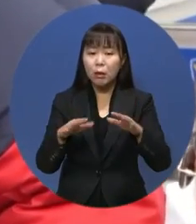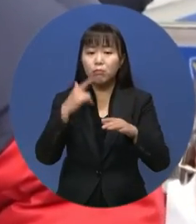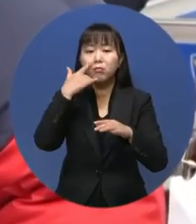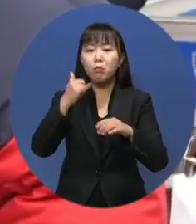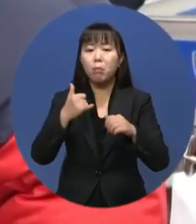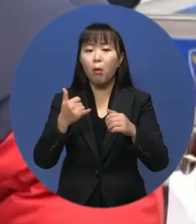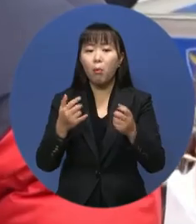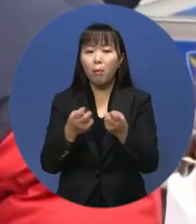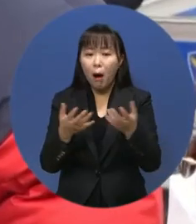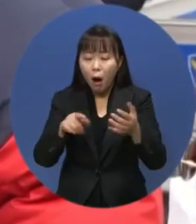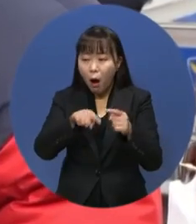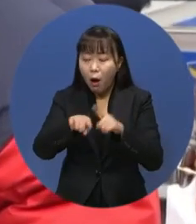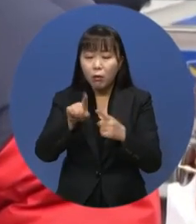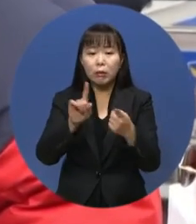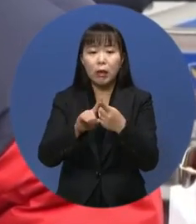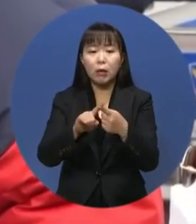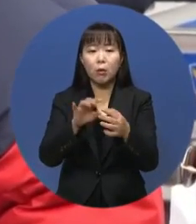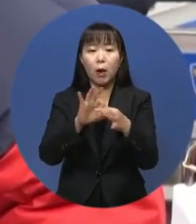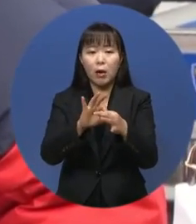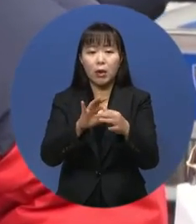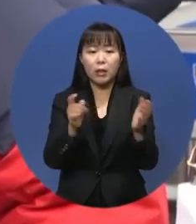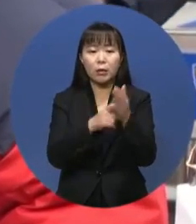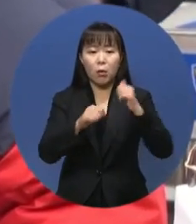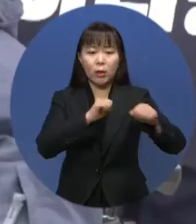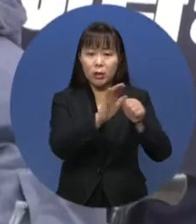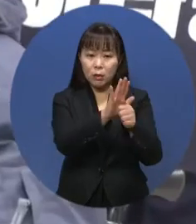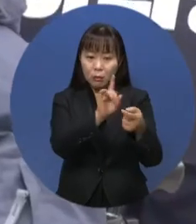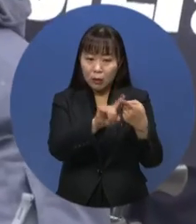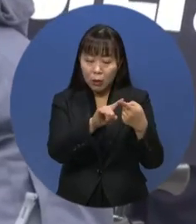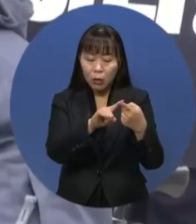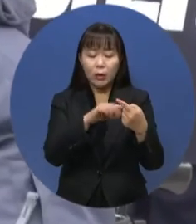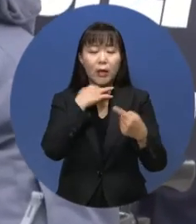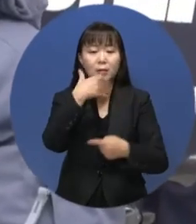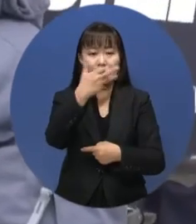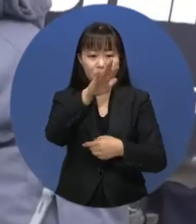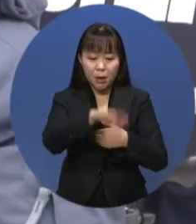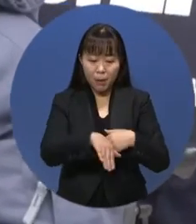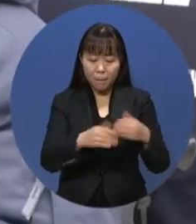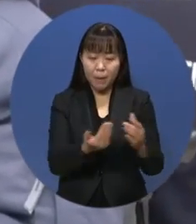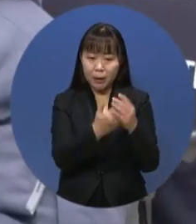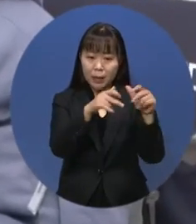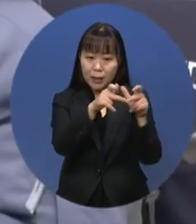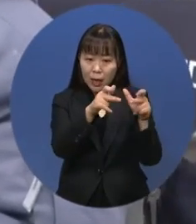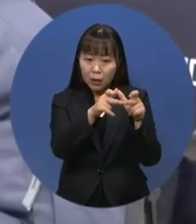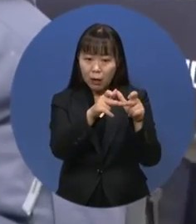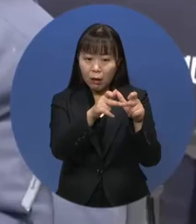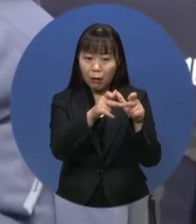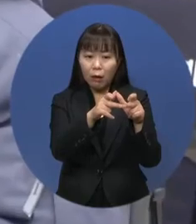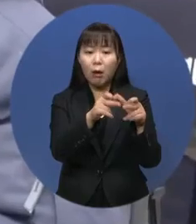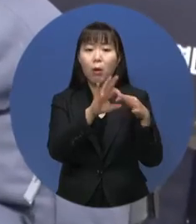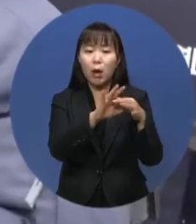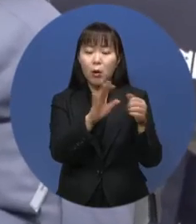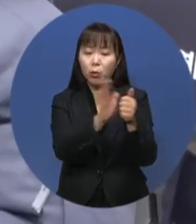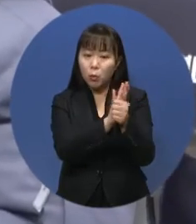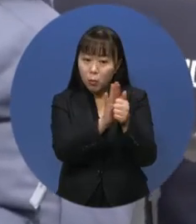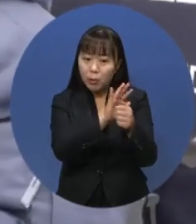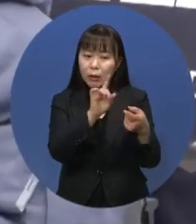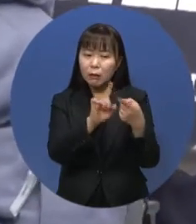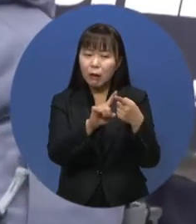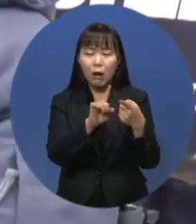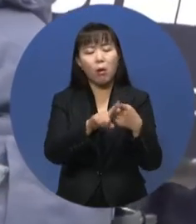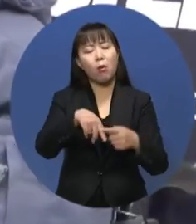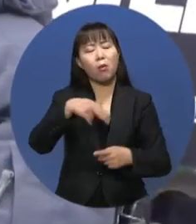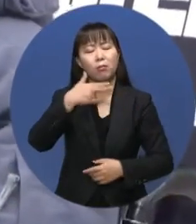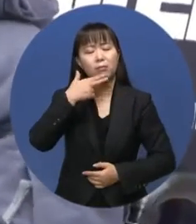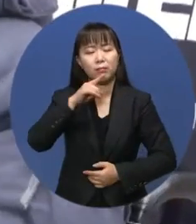일시부재특별급여와 긴급활동지원급여 지급, 18세 이하 발달장애인 유급가족 돌봄휴가 제공 등을